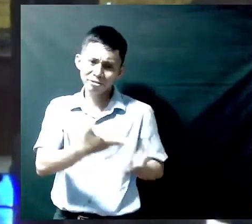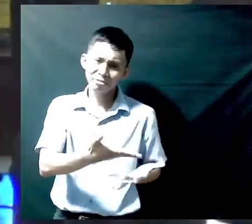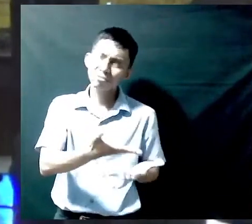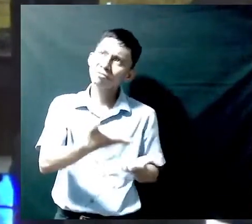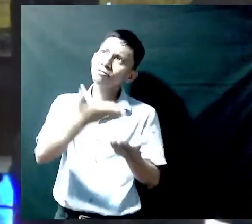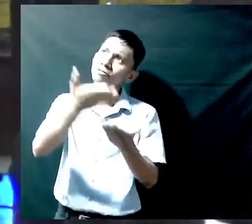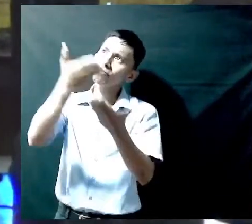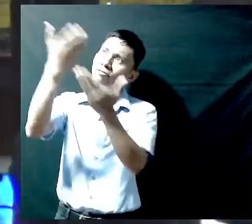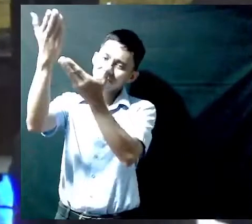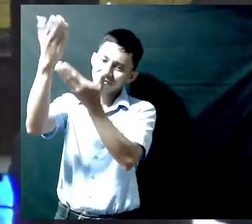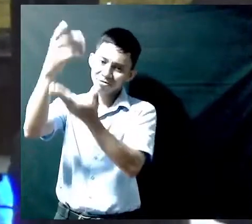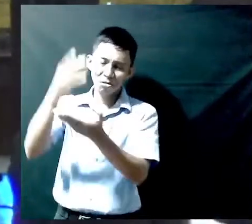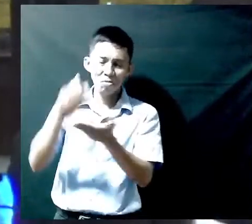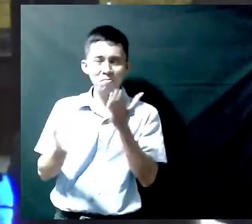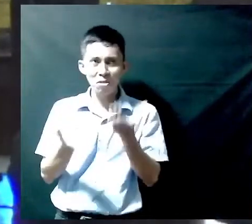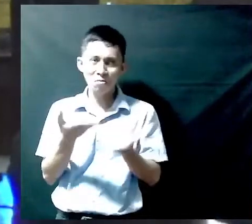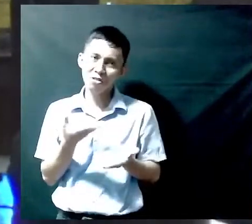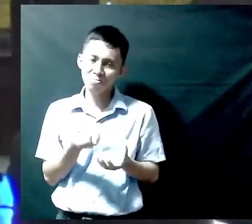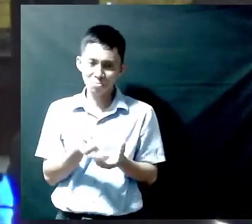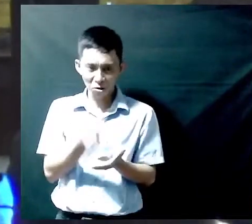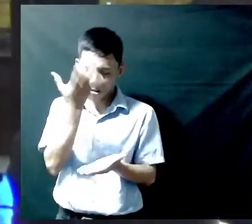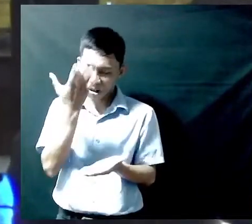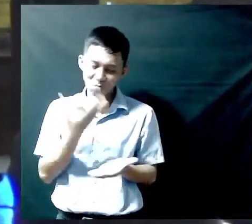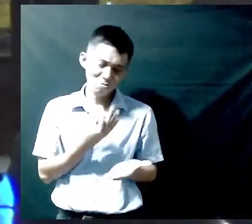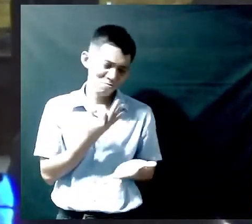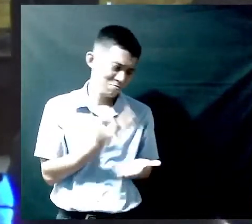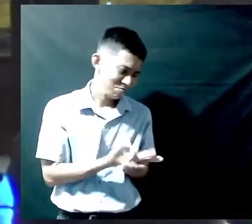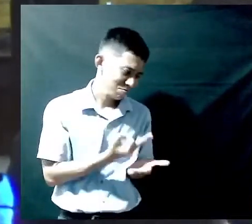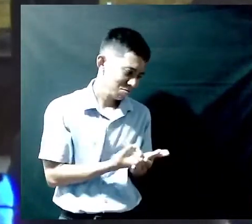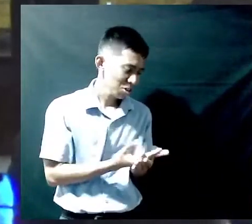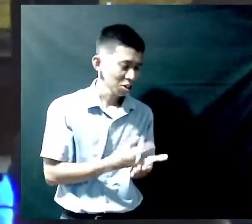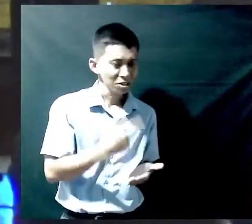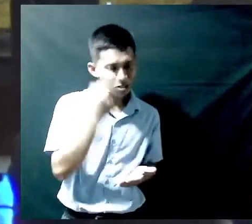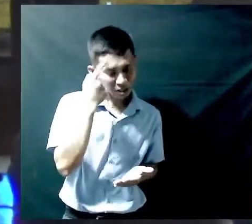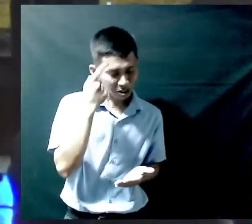Siguro bakit hirap na hirap ka? Kasi ang pakiramdam natin, sa'yo yun.